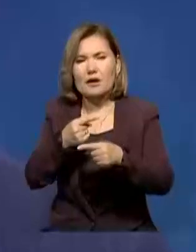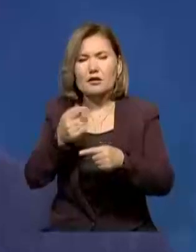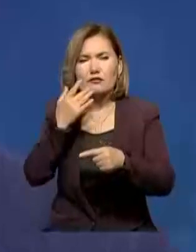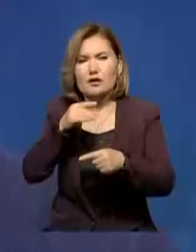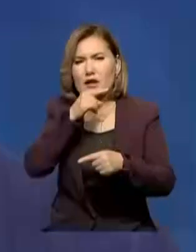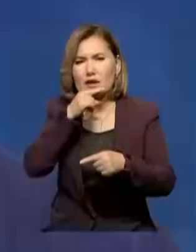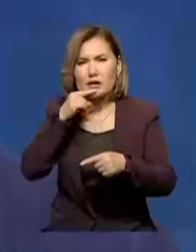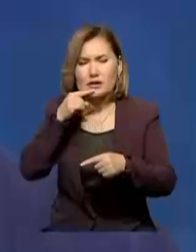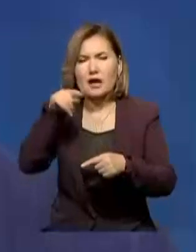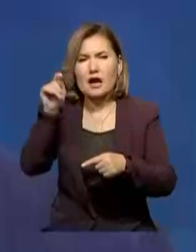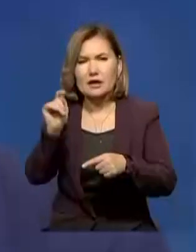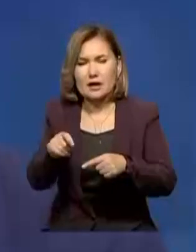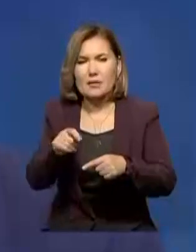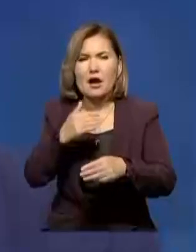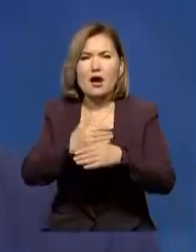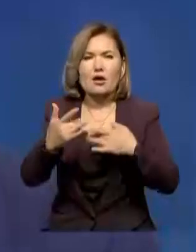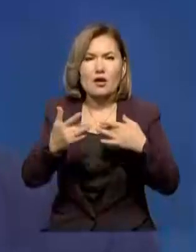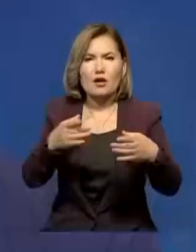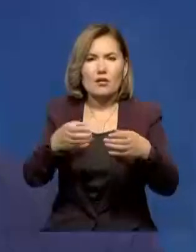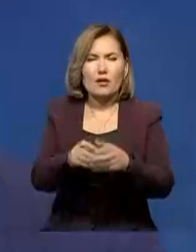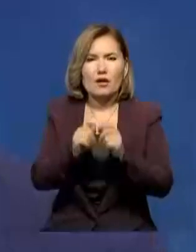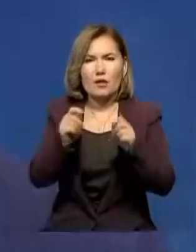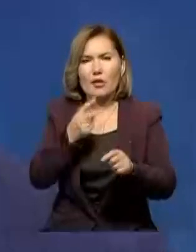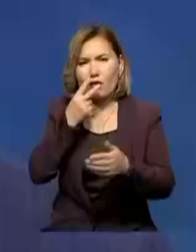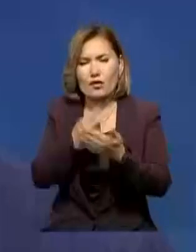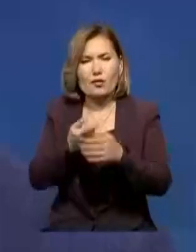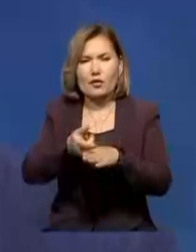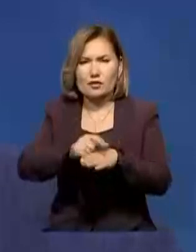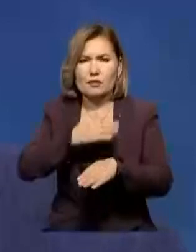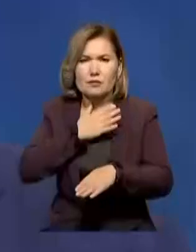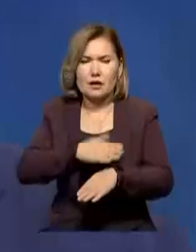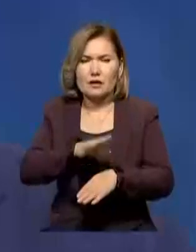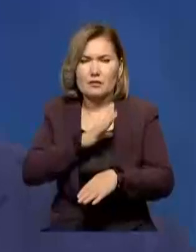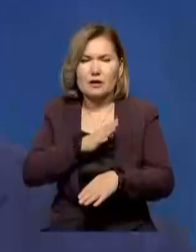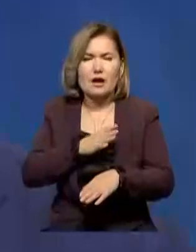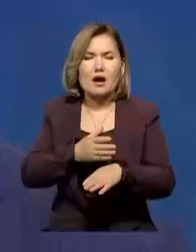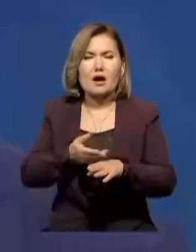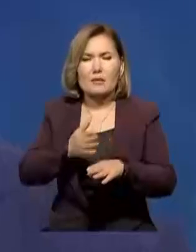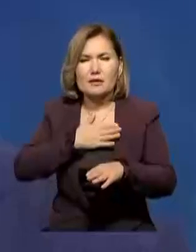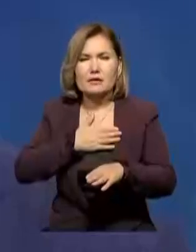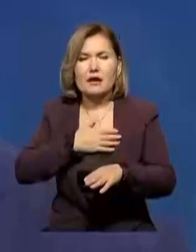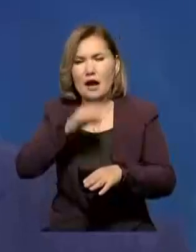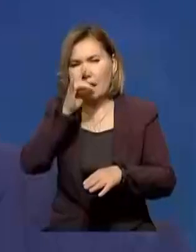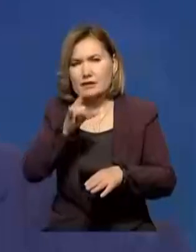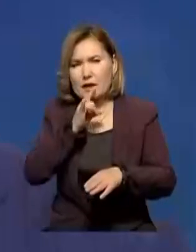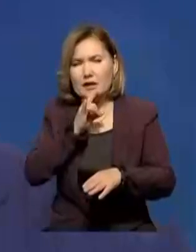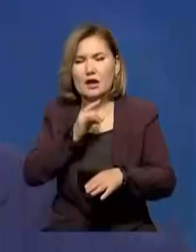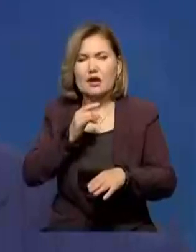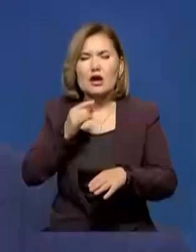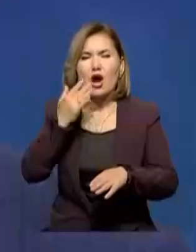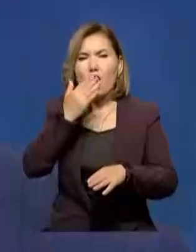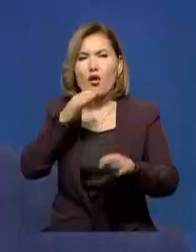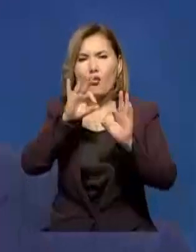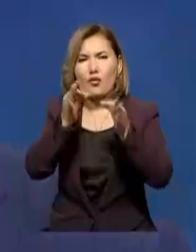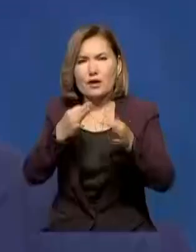келіп, Москваның төрінде паш еттік. Солда өте орынды деп ойлаймын. Бұл деген біздің байлығымыз, өнеріміздің